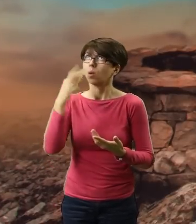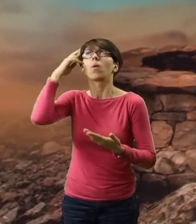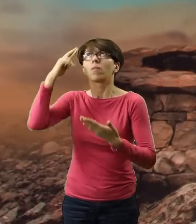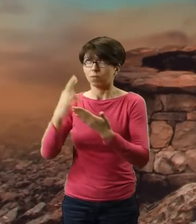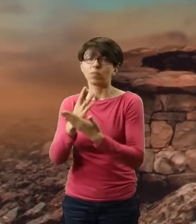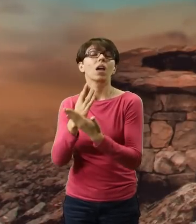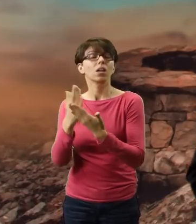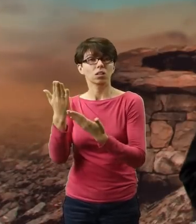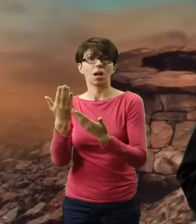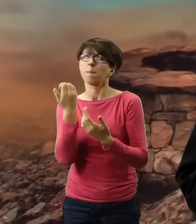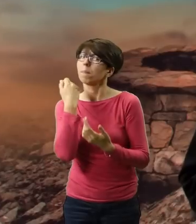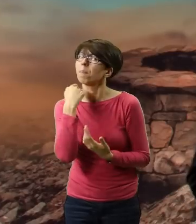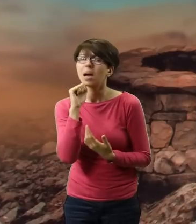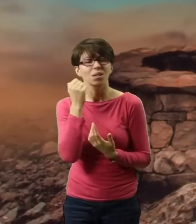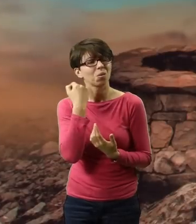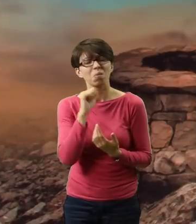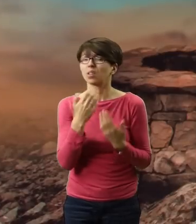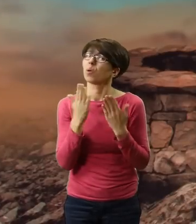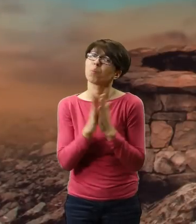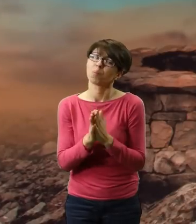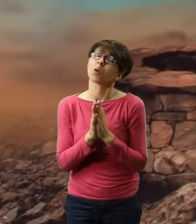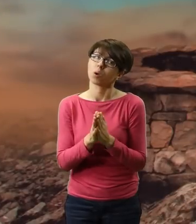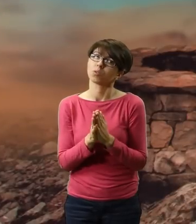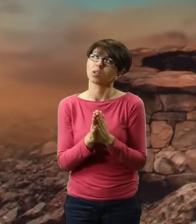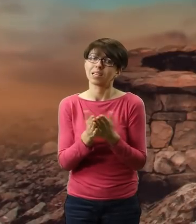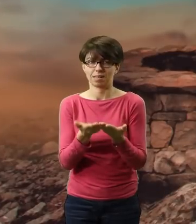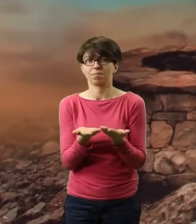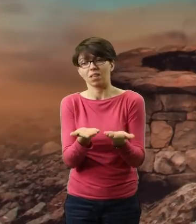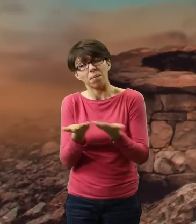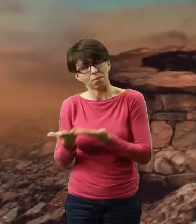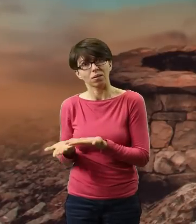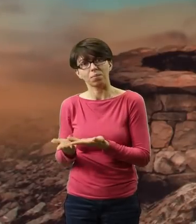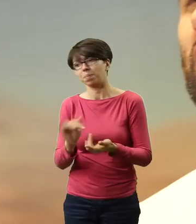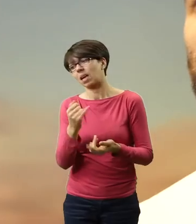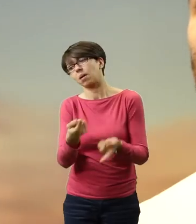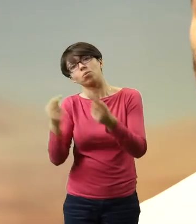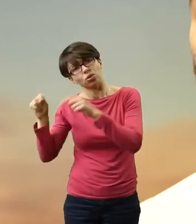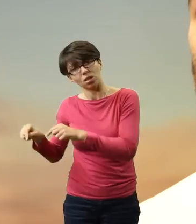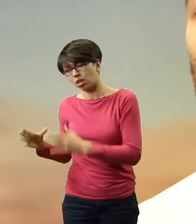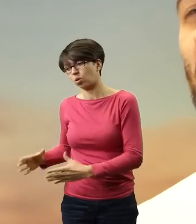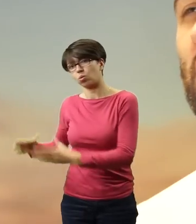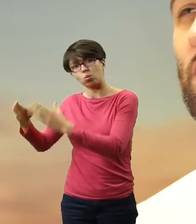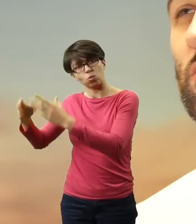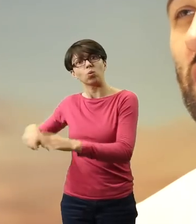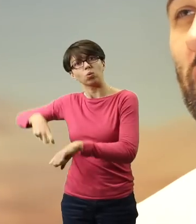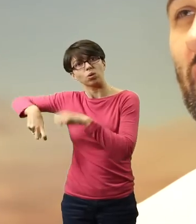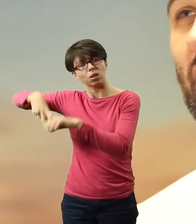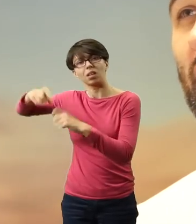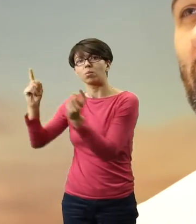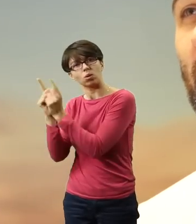wierzę serdecznie was Zachęcam do tego by przychodząc do sni na